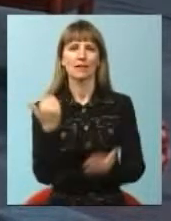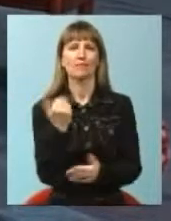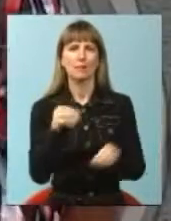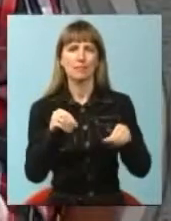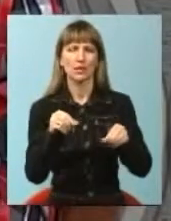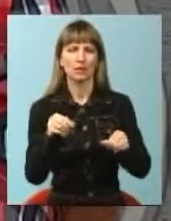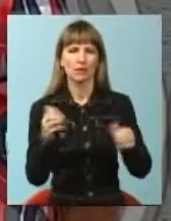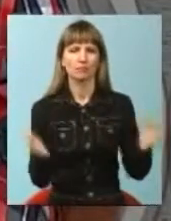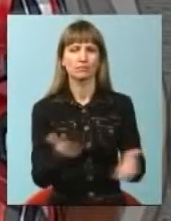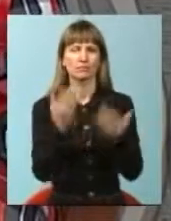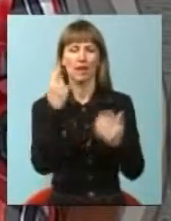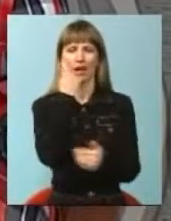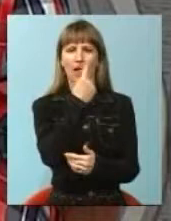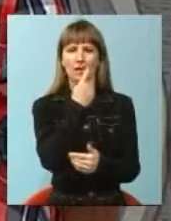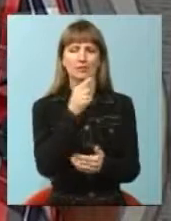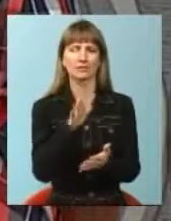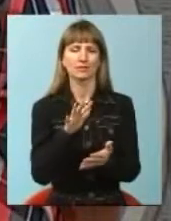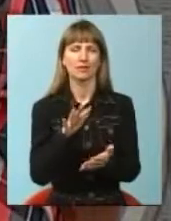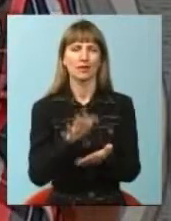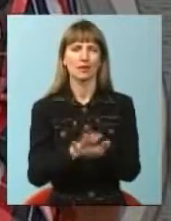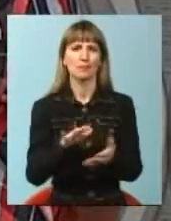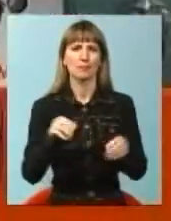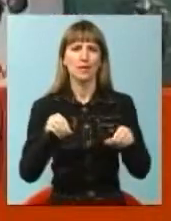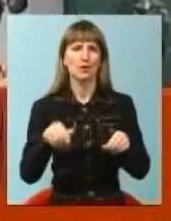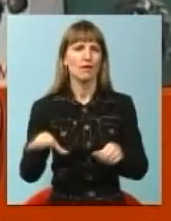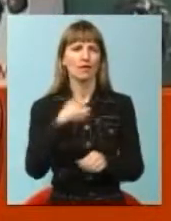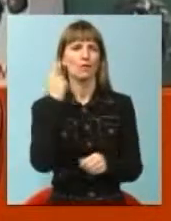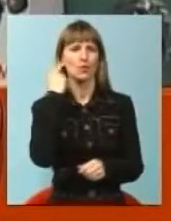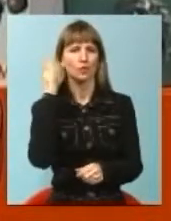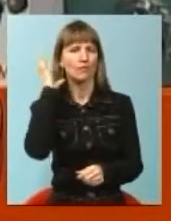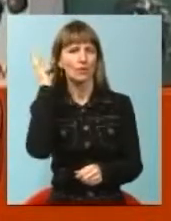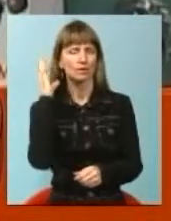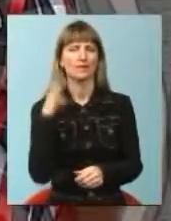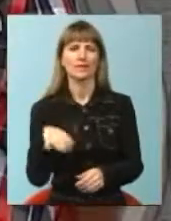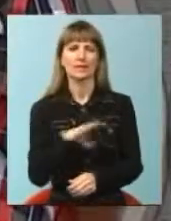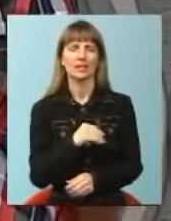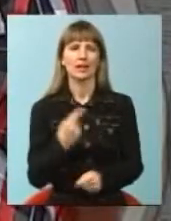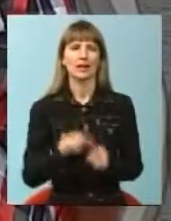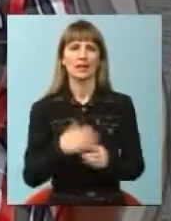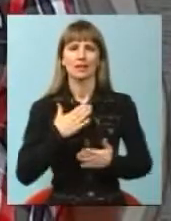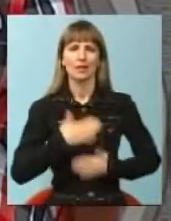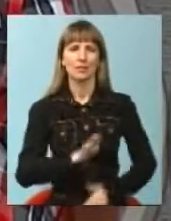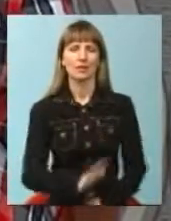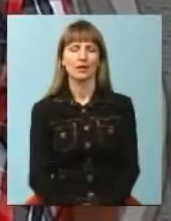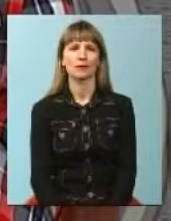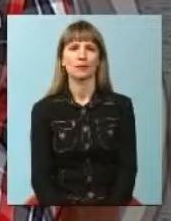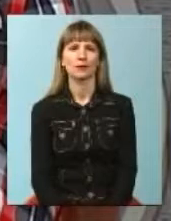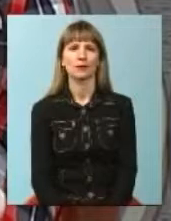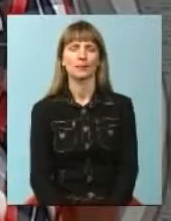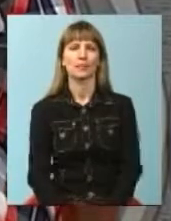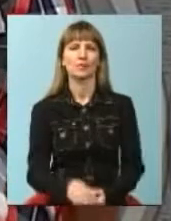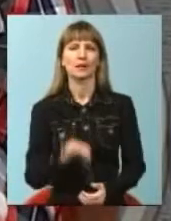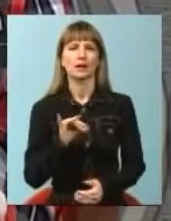пісок увесь запорошує очі, і той пісок і в очах, і в ухах, і в носі. І це дуже, напевно, неприємне явище.